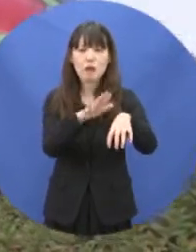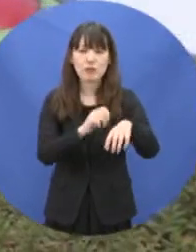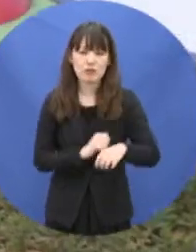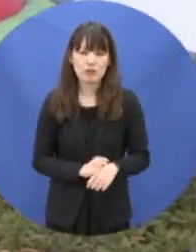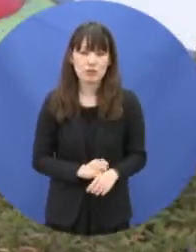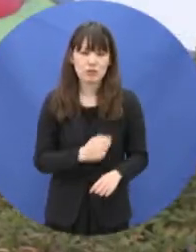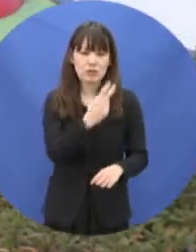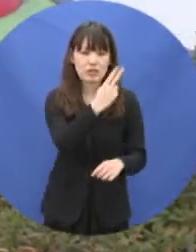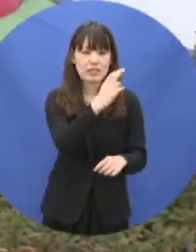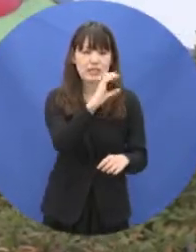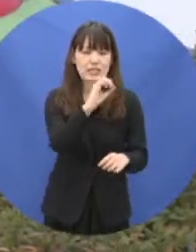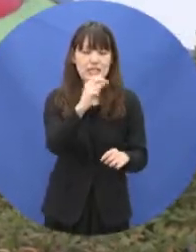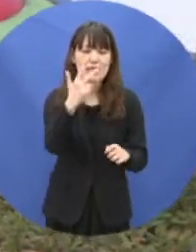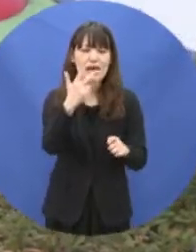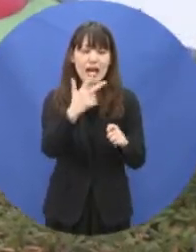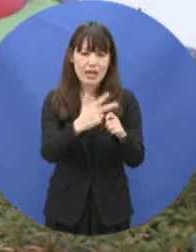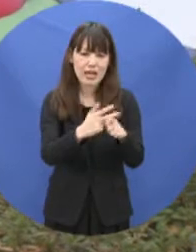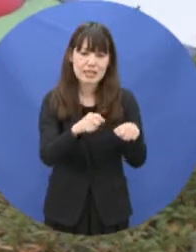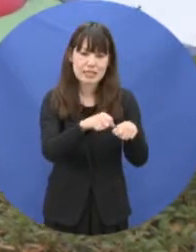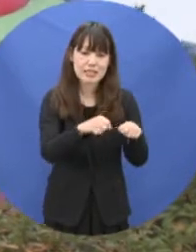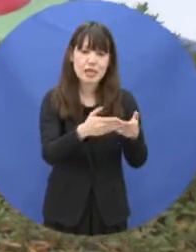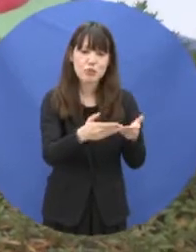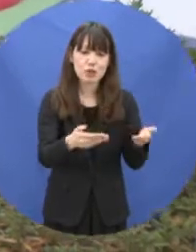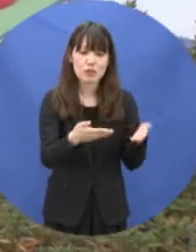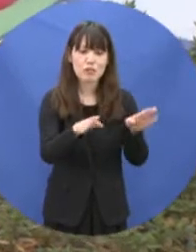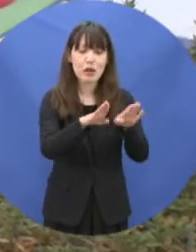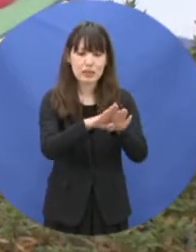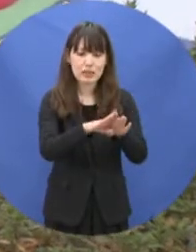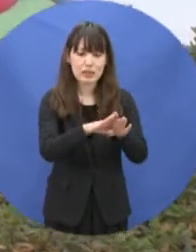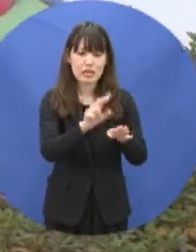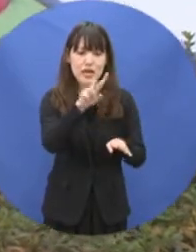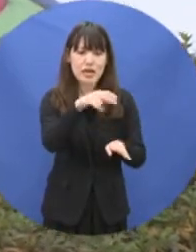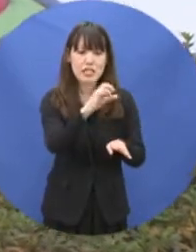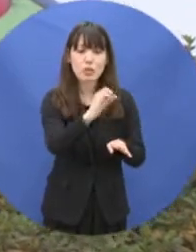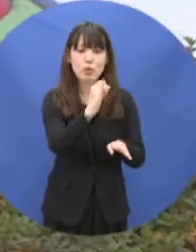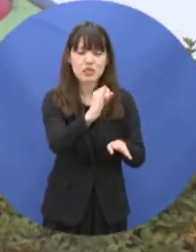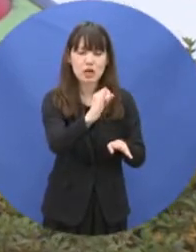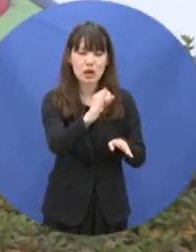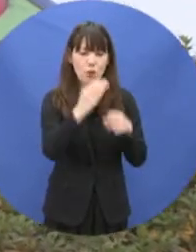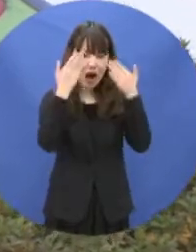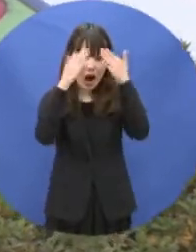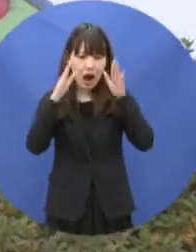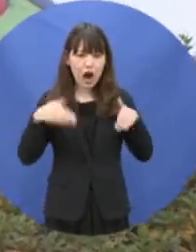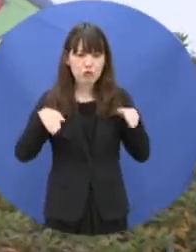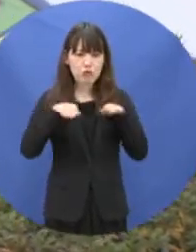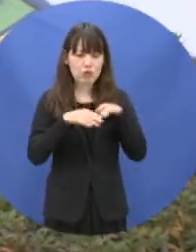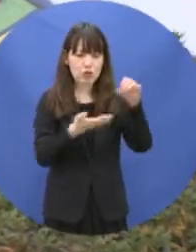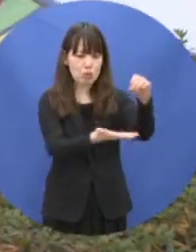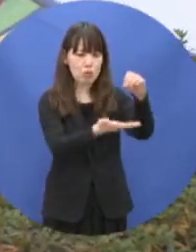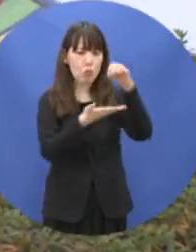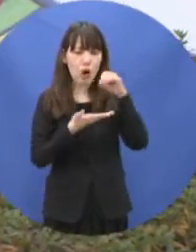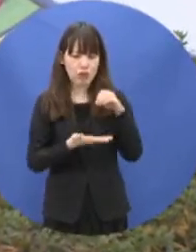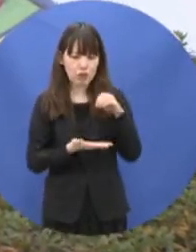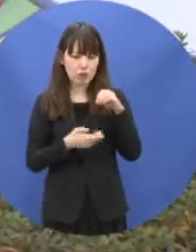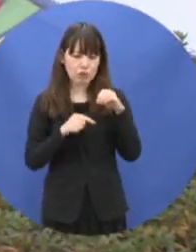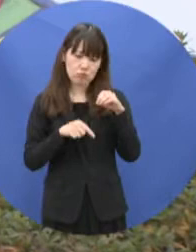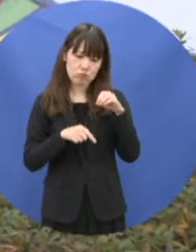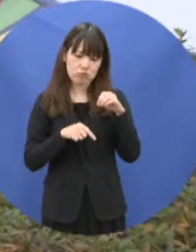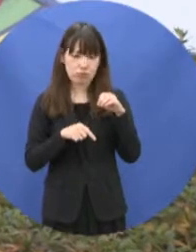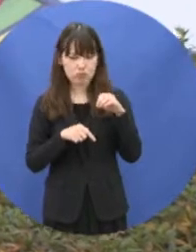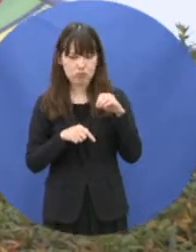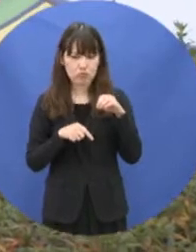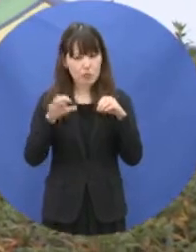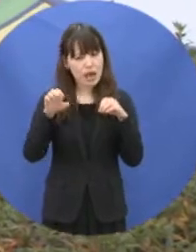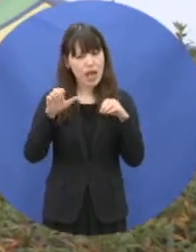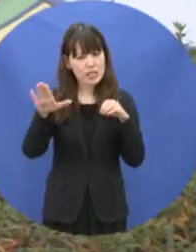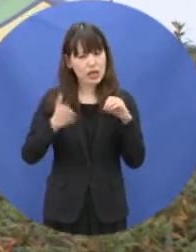2007年にお店を閉じまして、で博物館の方でですねいただいたんですけども、はい、まあ、博物館の方にあるより